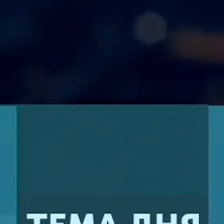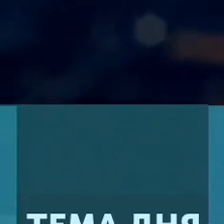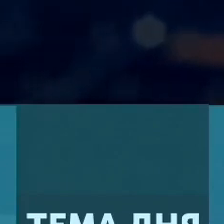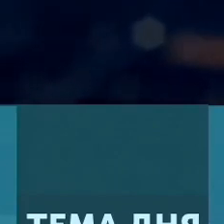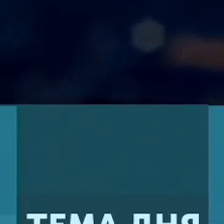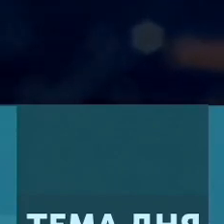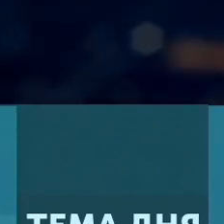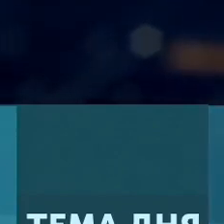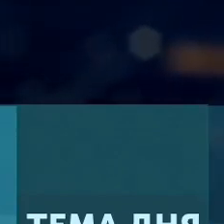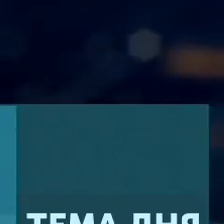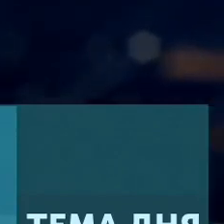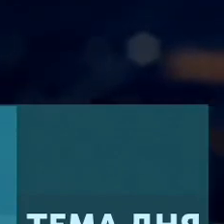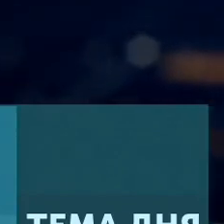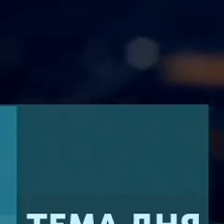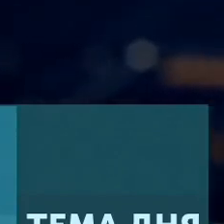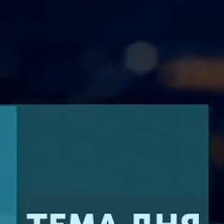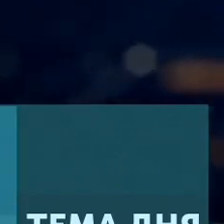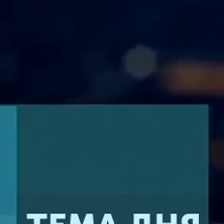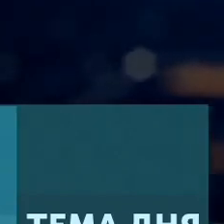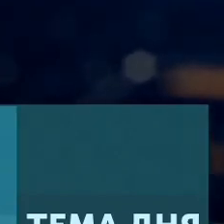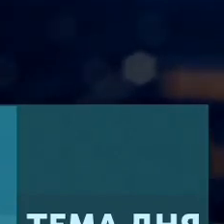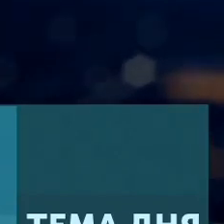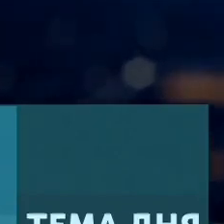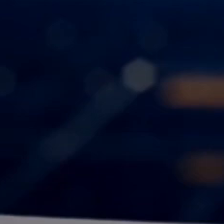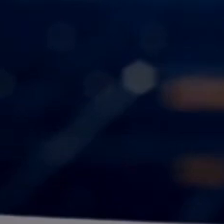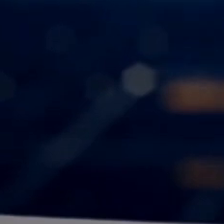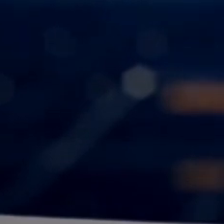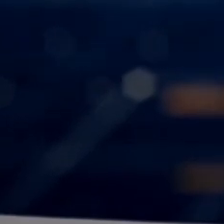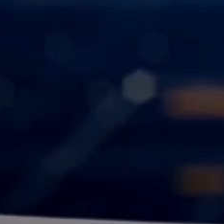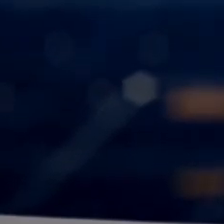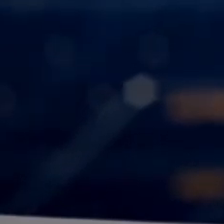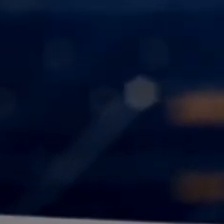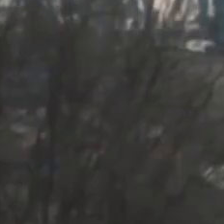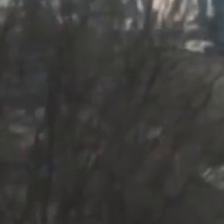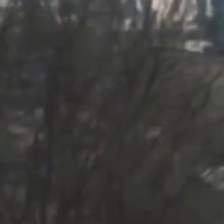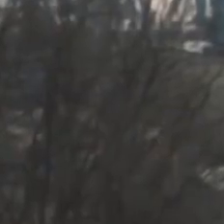завтра о 19:20. Любіть людей та думайте головою. До зустрічі!